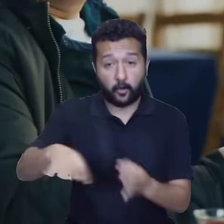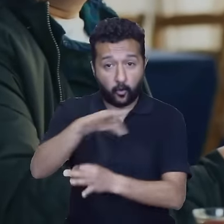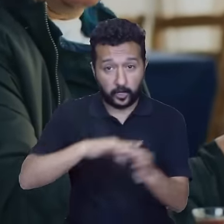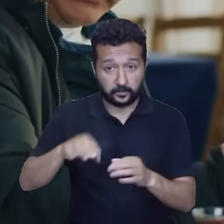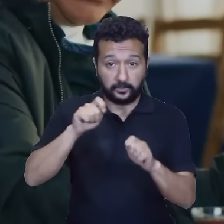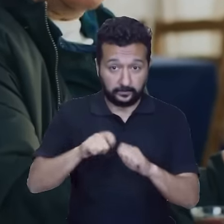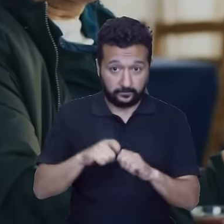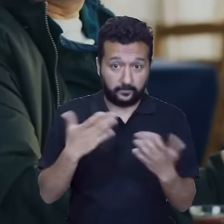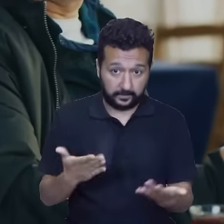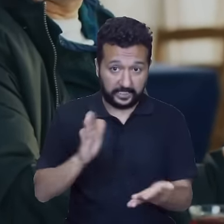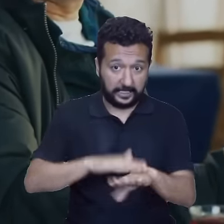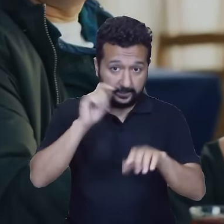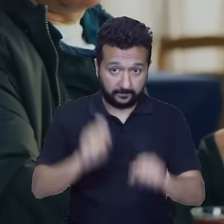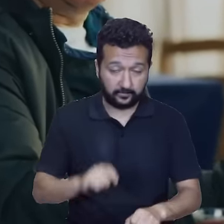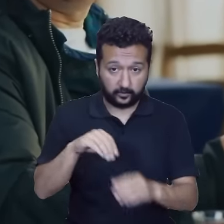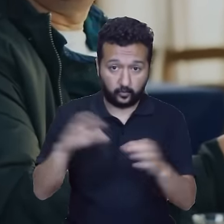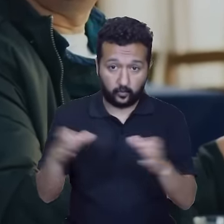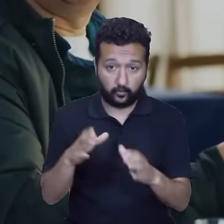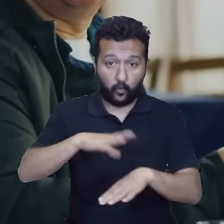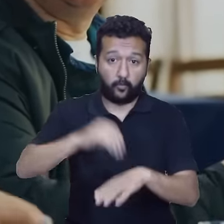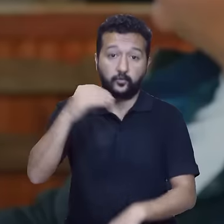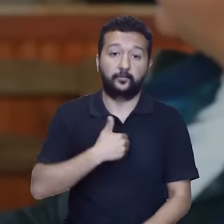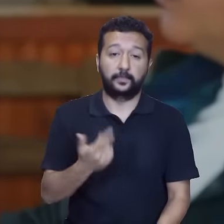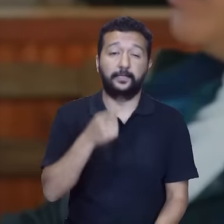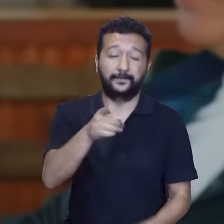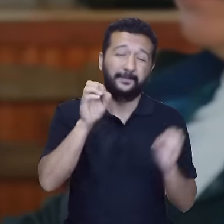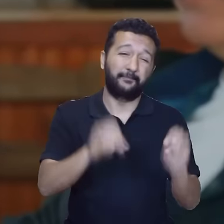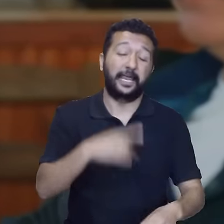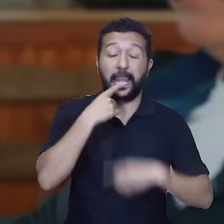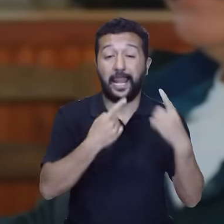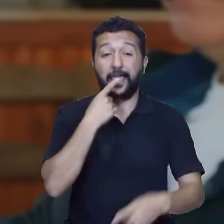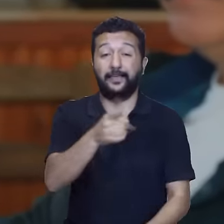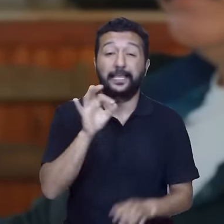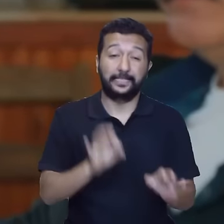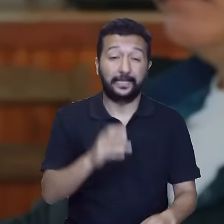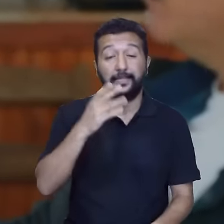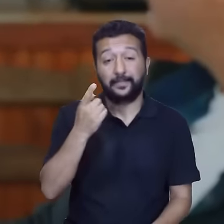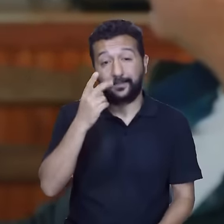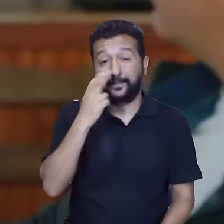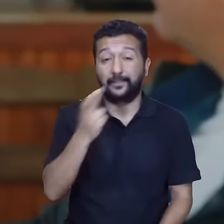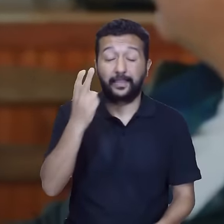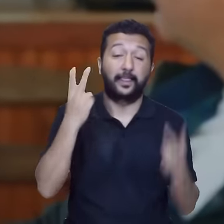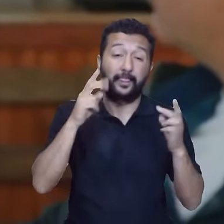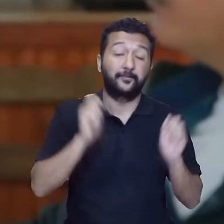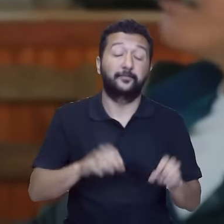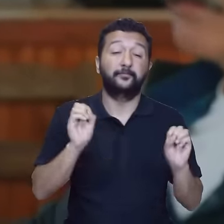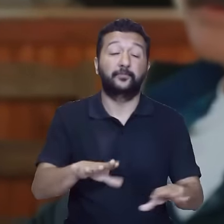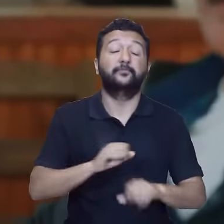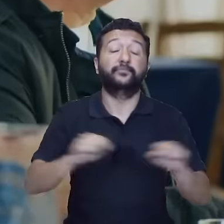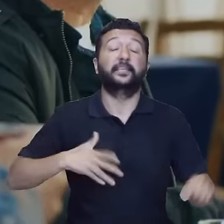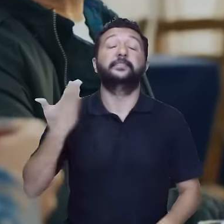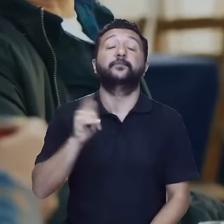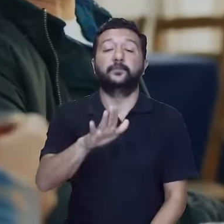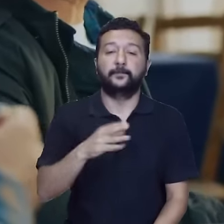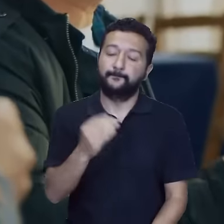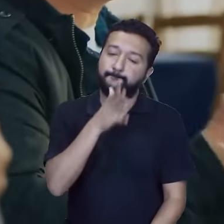organize eden ekibin içindeydim, komitedeydim ben ya. Aman ya bırak Allah'ını seversen. Sen yine havada atıp tavada yemeye başladın. Bırak, boşver, vazgeçtim ben.